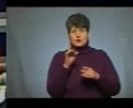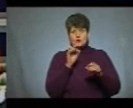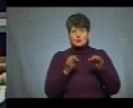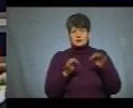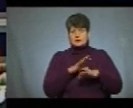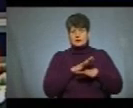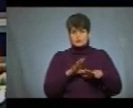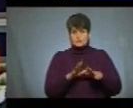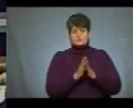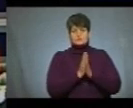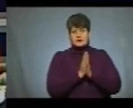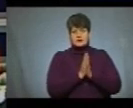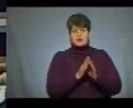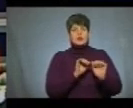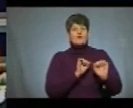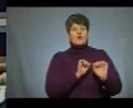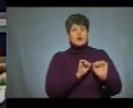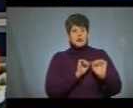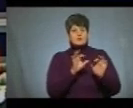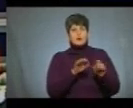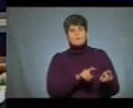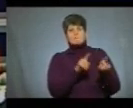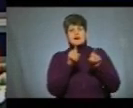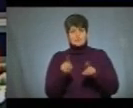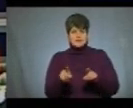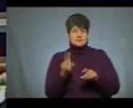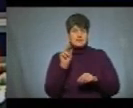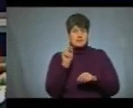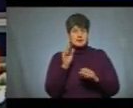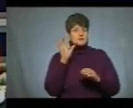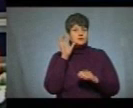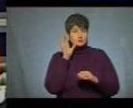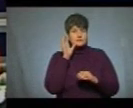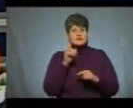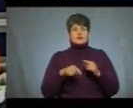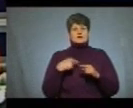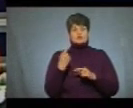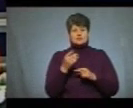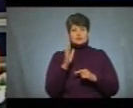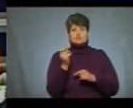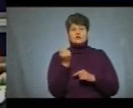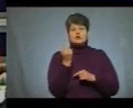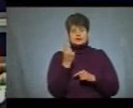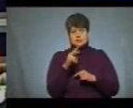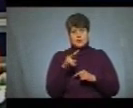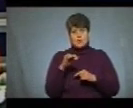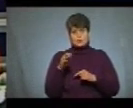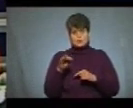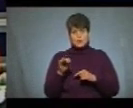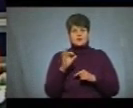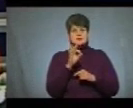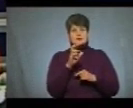через письмове клопотання його адвоката про перенесення дати слухань. Наступне слухання буде 11 лютого. Олександра